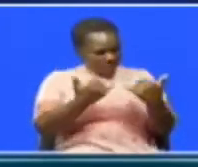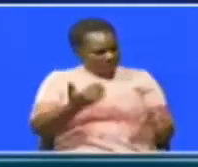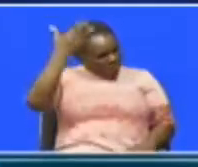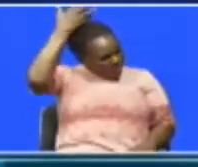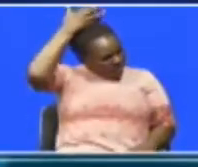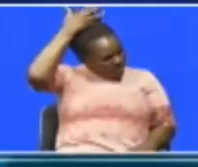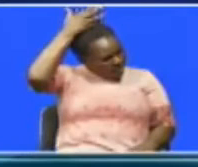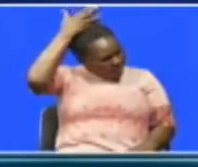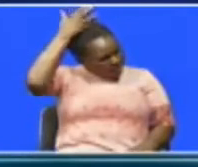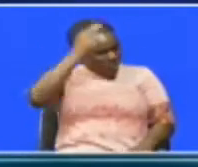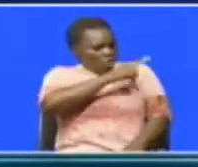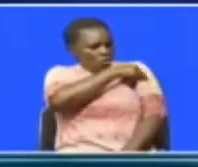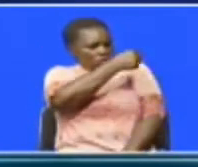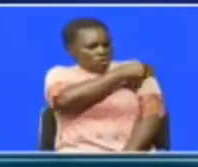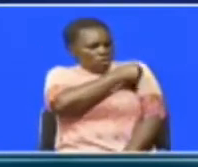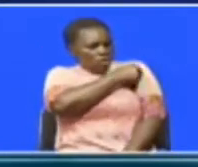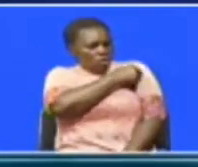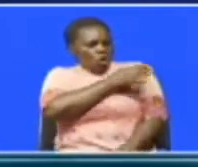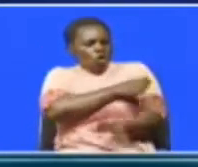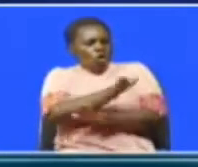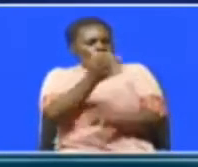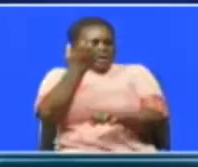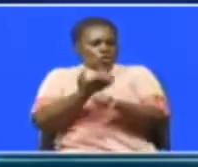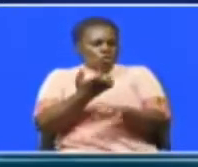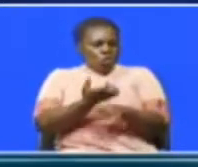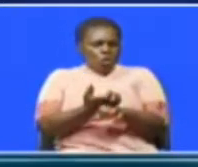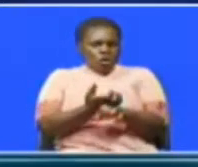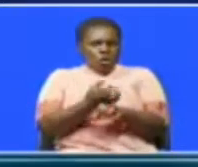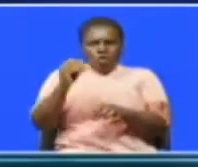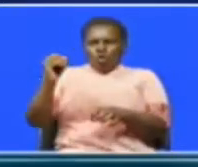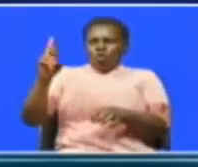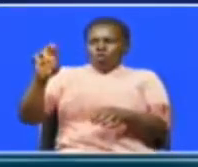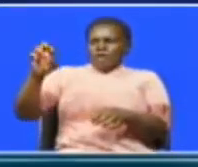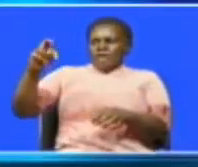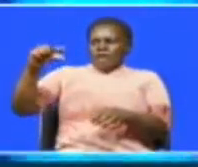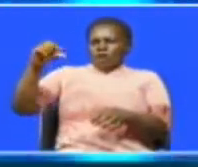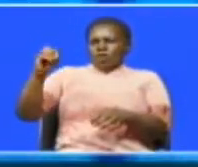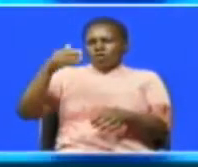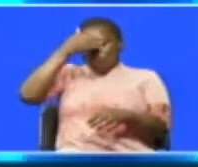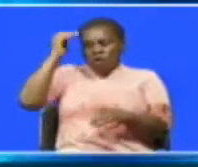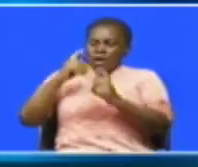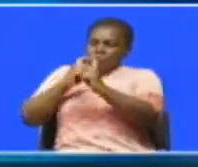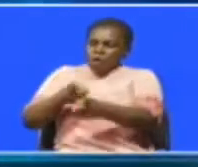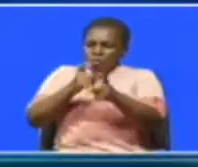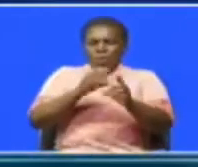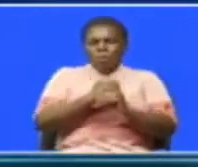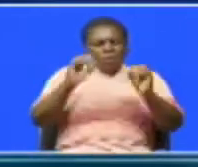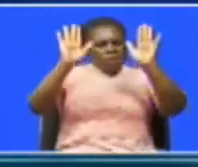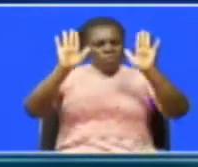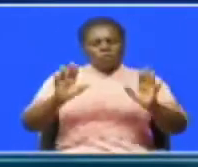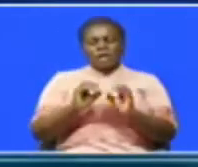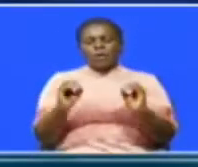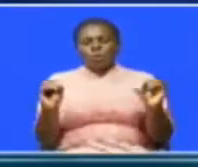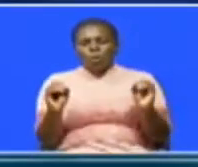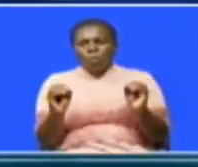yeye ni muuguzi katika hospitali kuu ya Cornerstone, Portland, mjini Oregon. Don't forget about your talent. It doesn't matter if it's